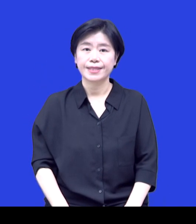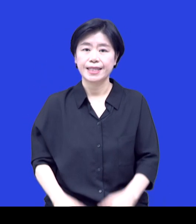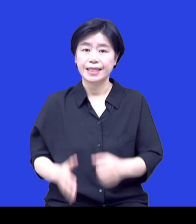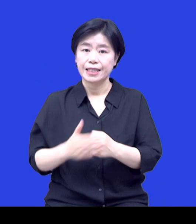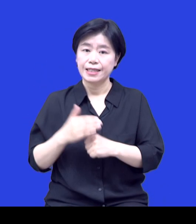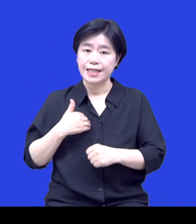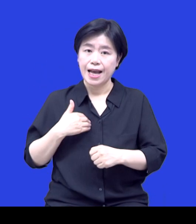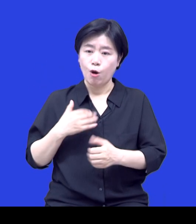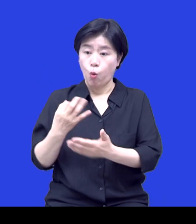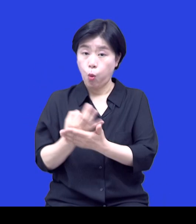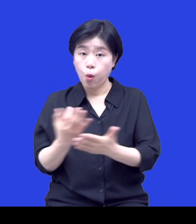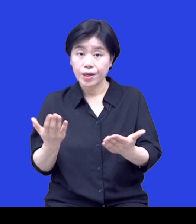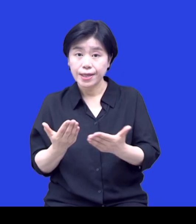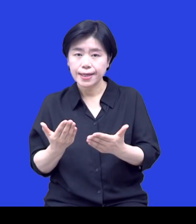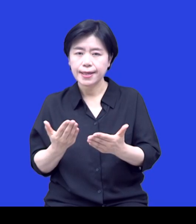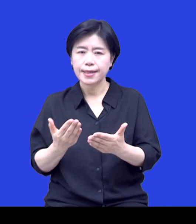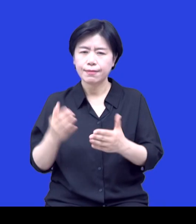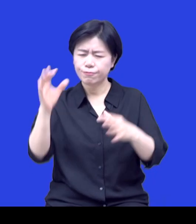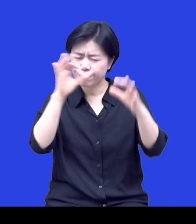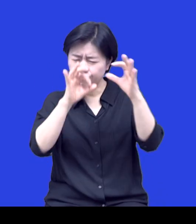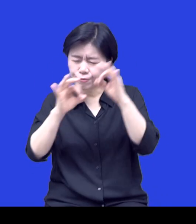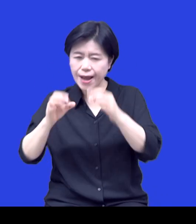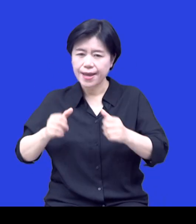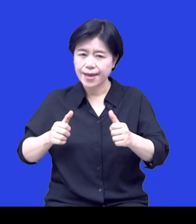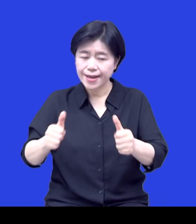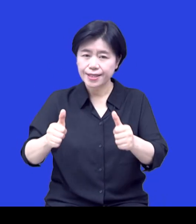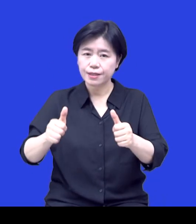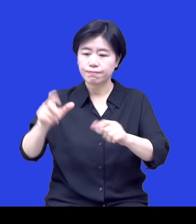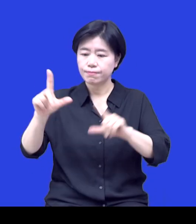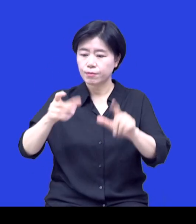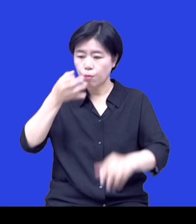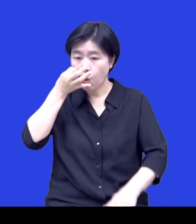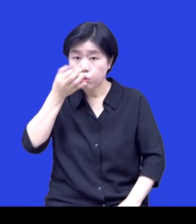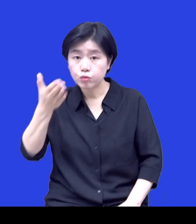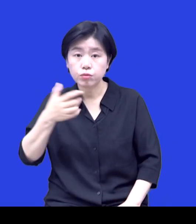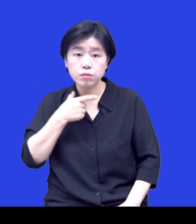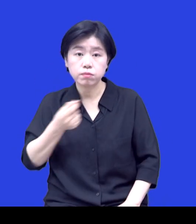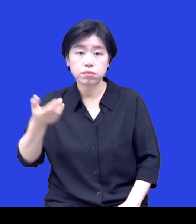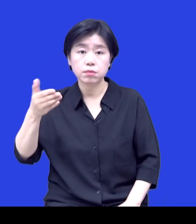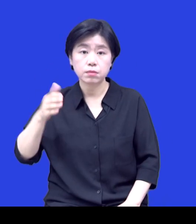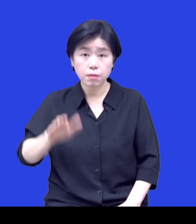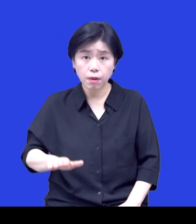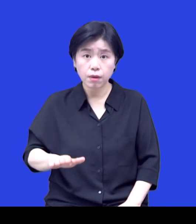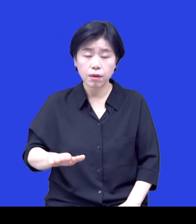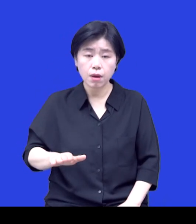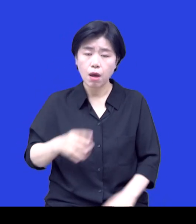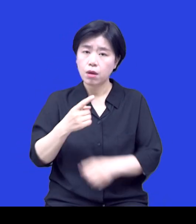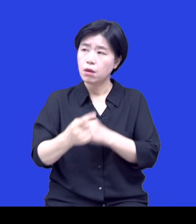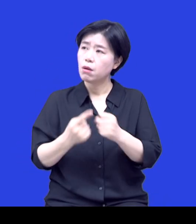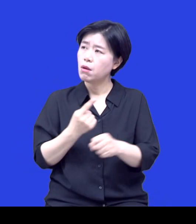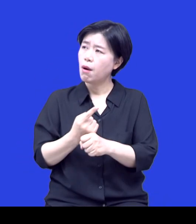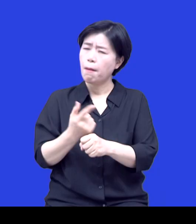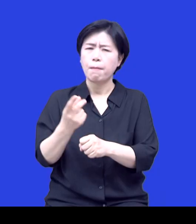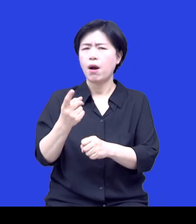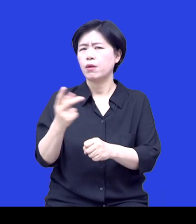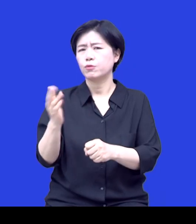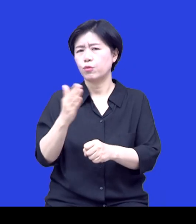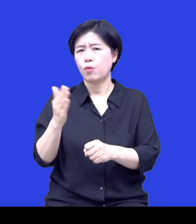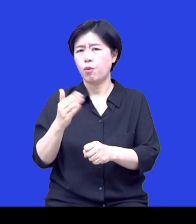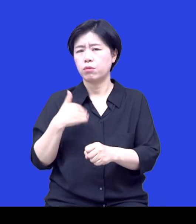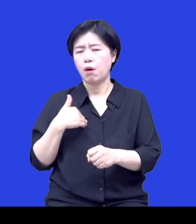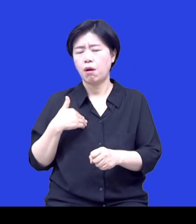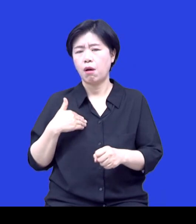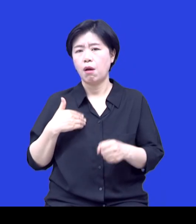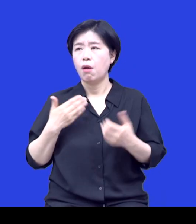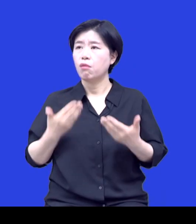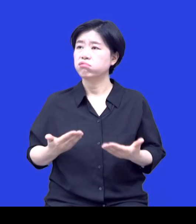열심히 목회하는 모습을 보여주고 싶었는데 1년 반 동안에 사역지가 안 생기는 거야. 그때 네. 제가 깨달았어요.